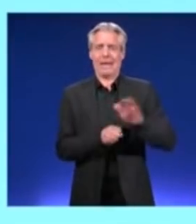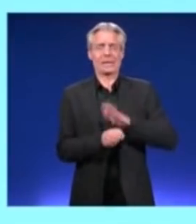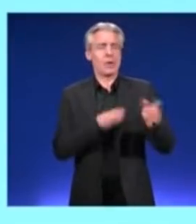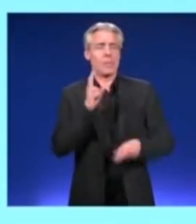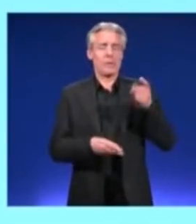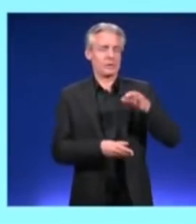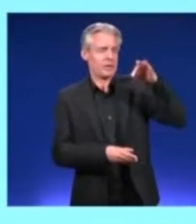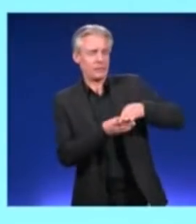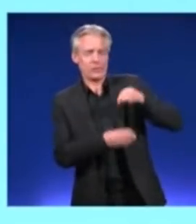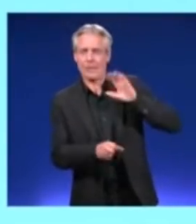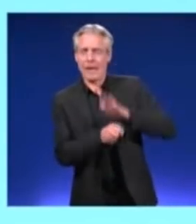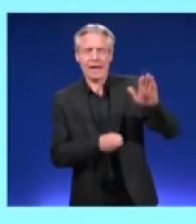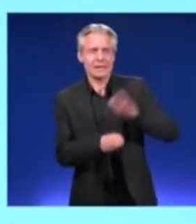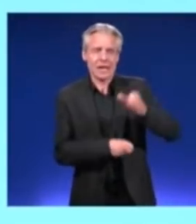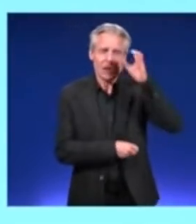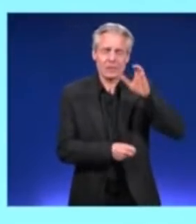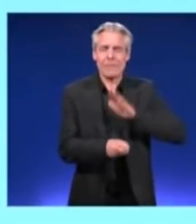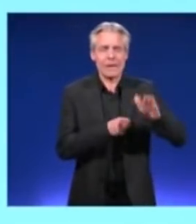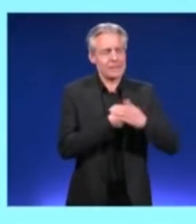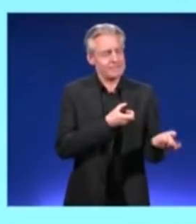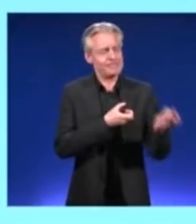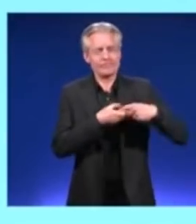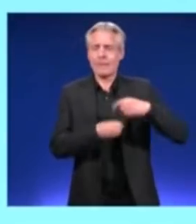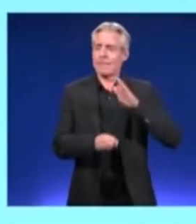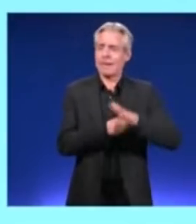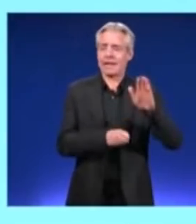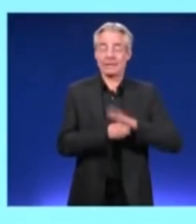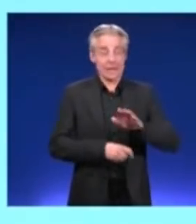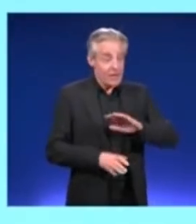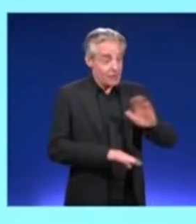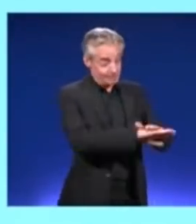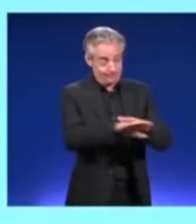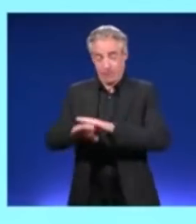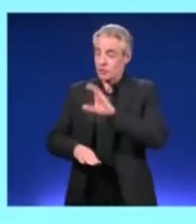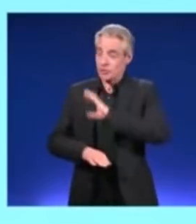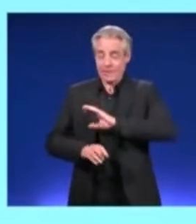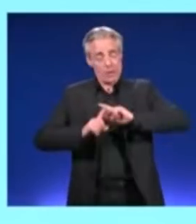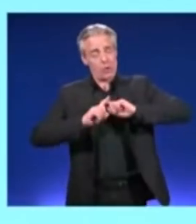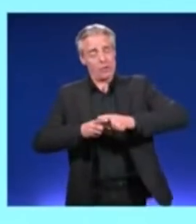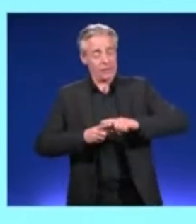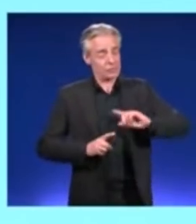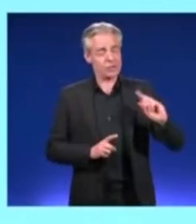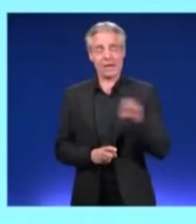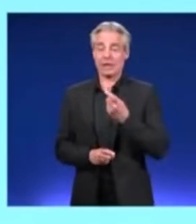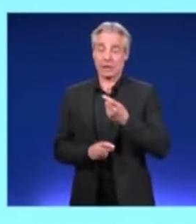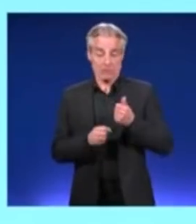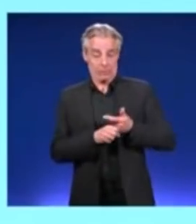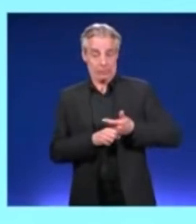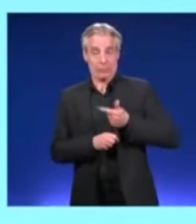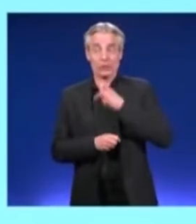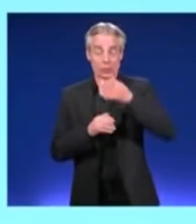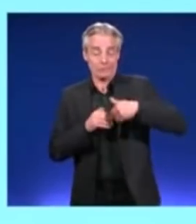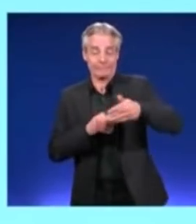représentés, écoutés, associés. Je veux les convaincre, dans les jours à